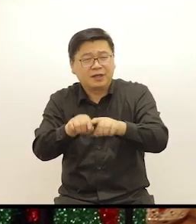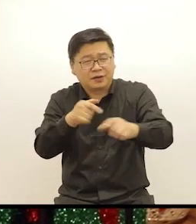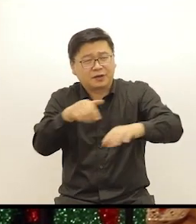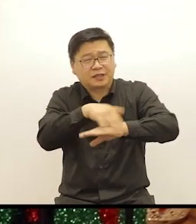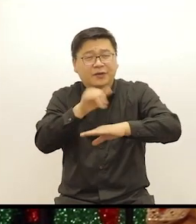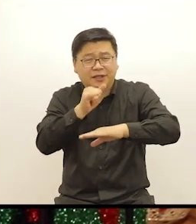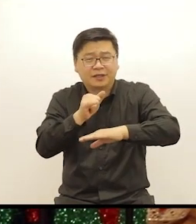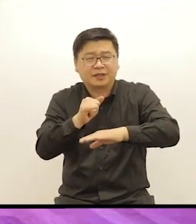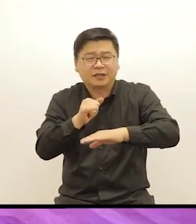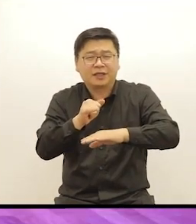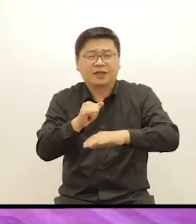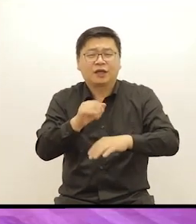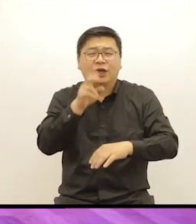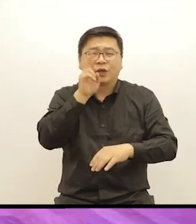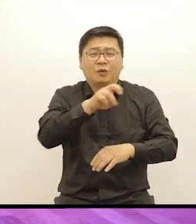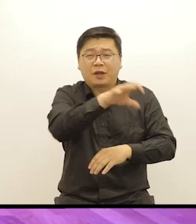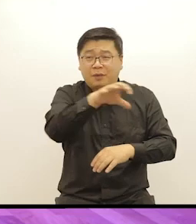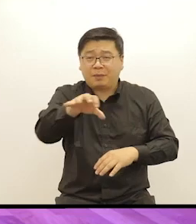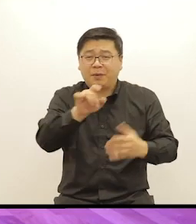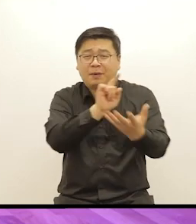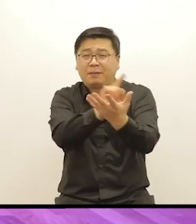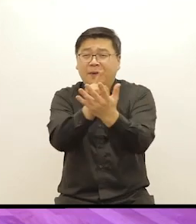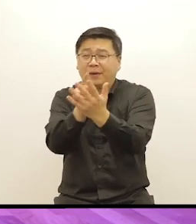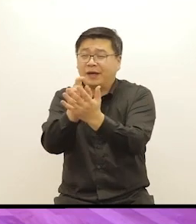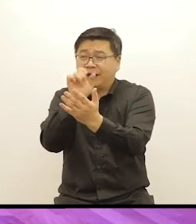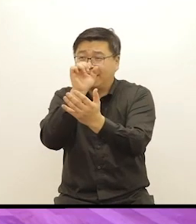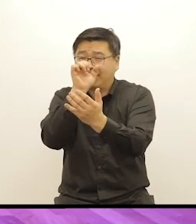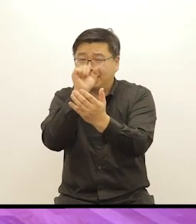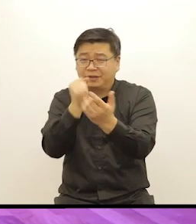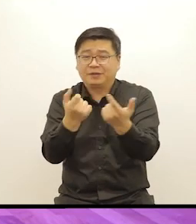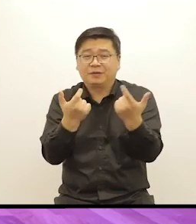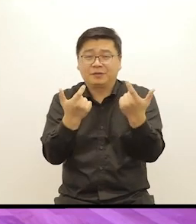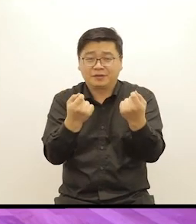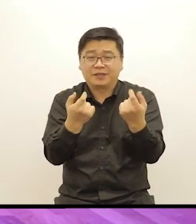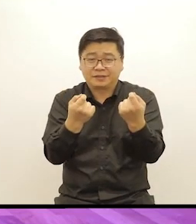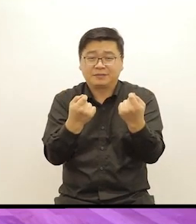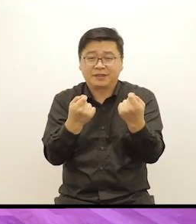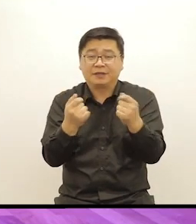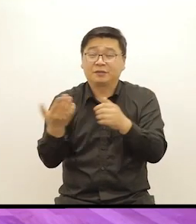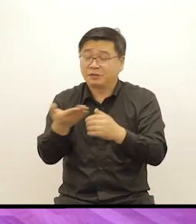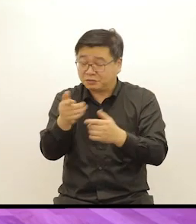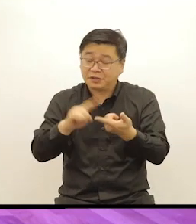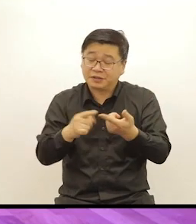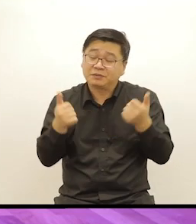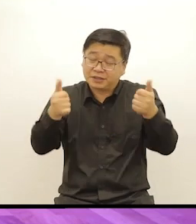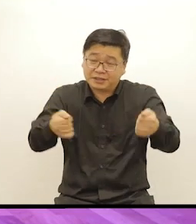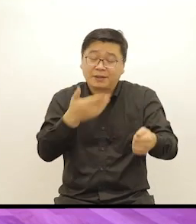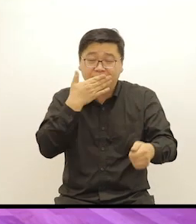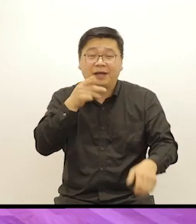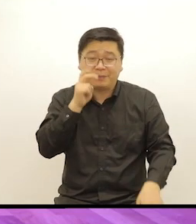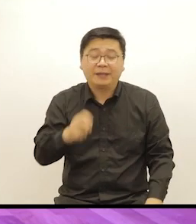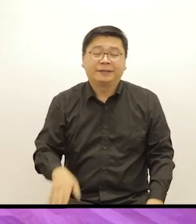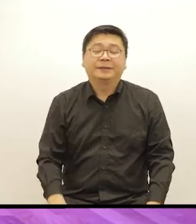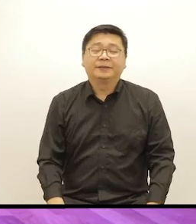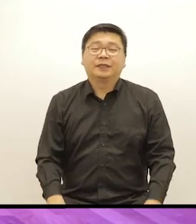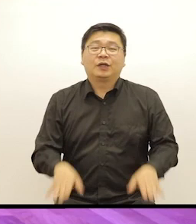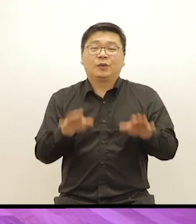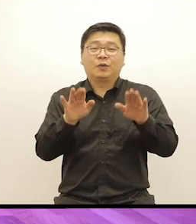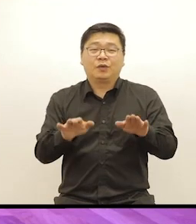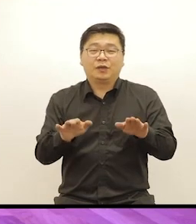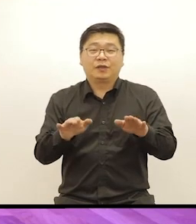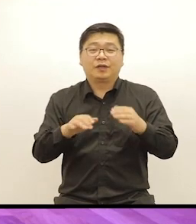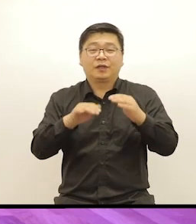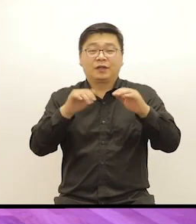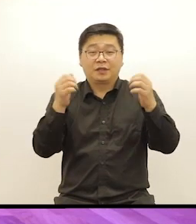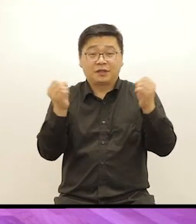여러 공연장에서 만날 수 있는 피아니스트로 이렇게 인사를 나누면 될 것 같습니다. 자, 오늘